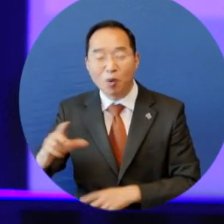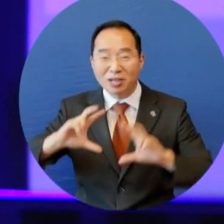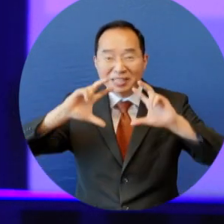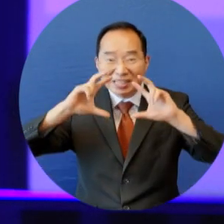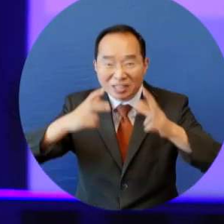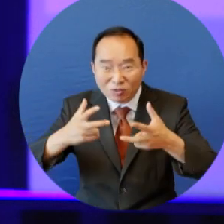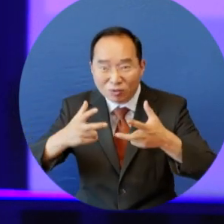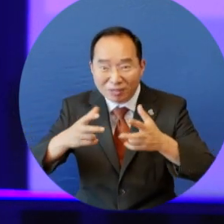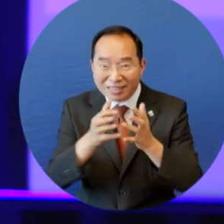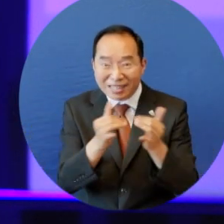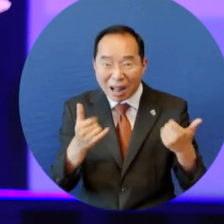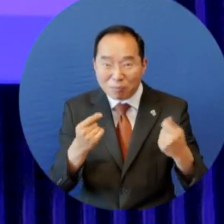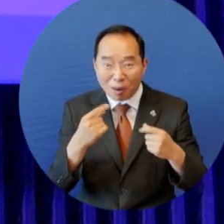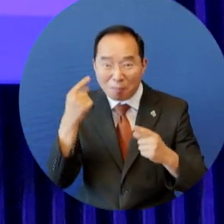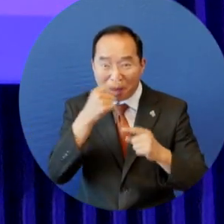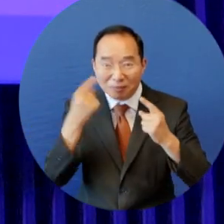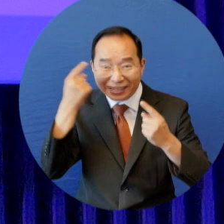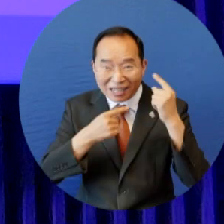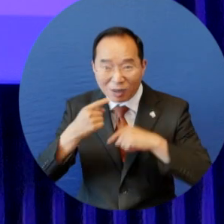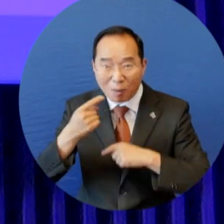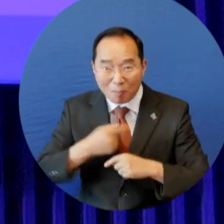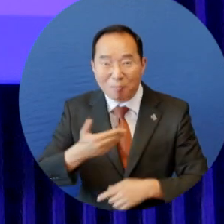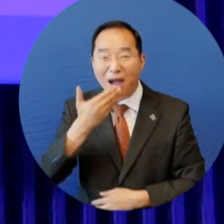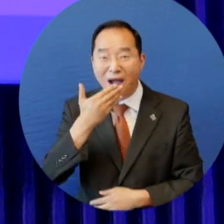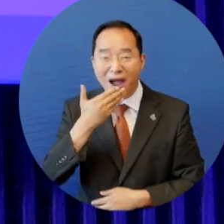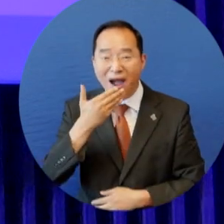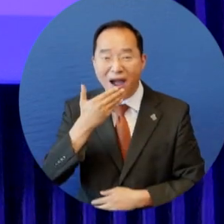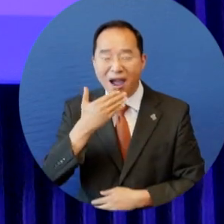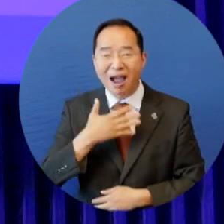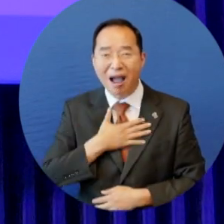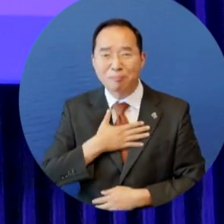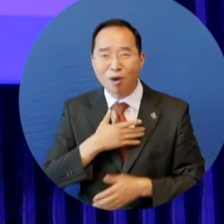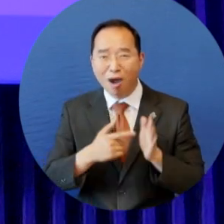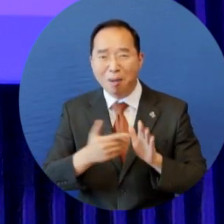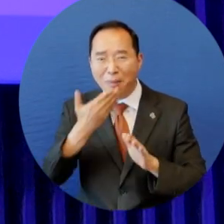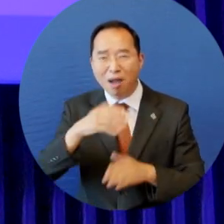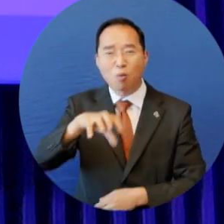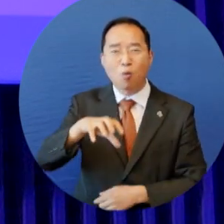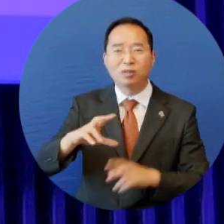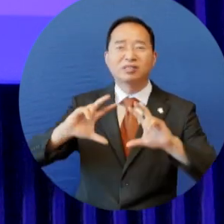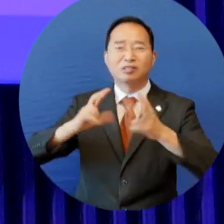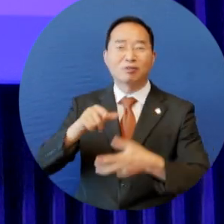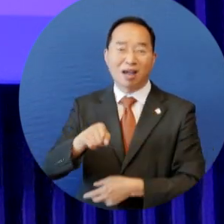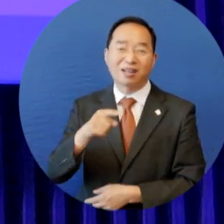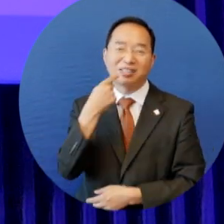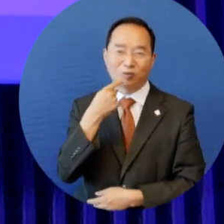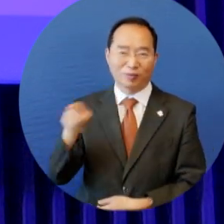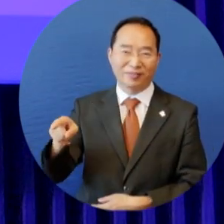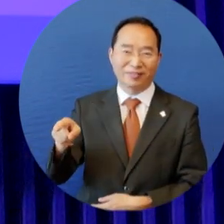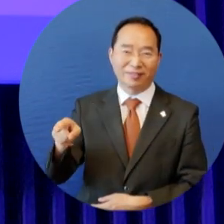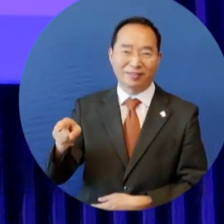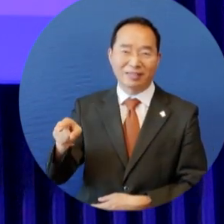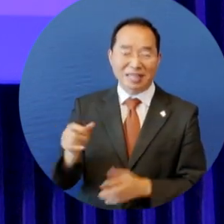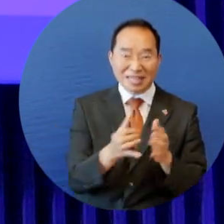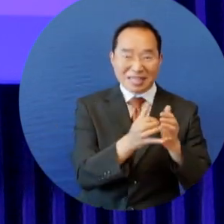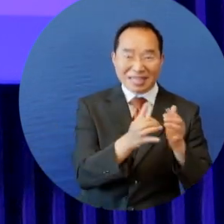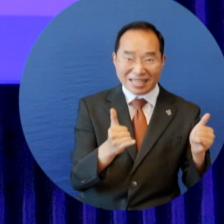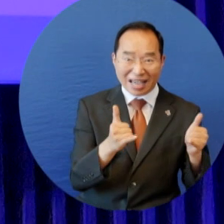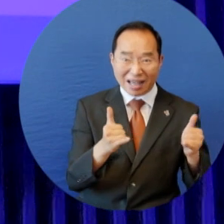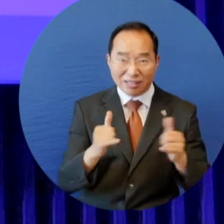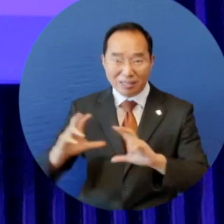수 있고요. 또한 자유로운 사랑을 표현할 수 있는 감정적인 존재라는 것입니다. 우리